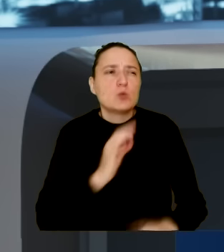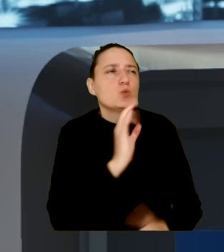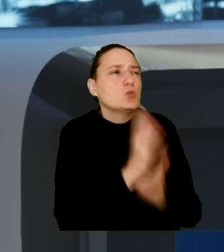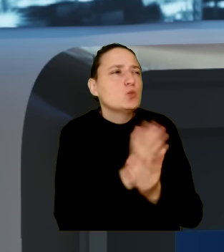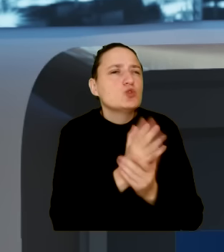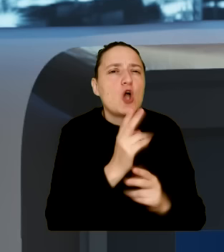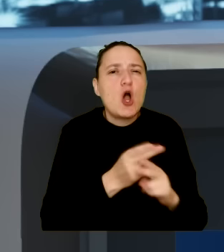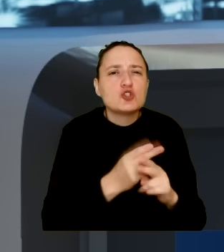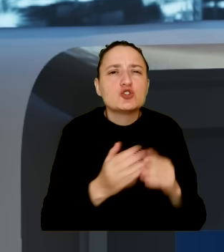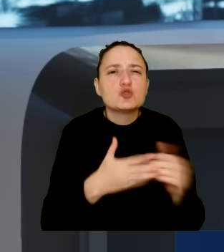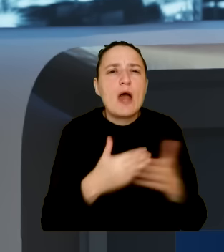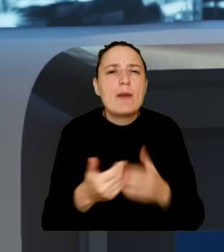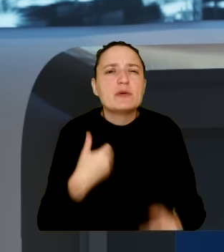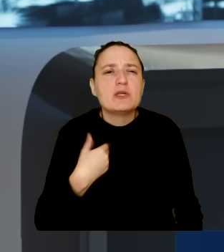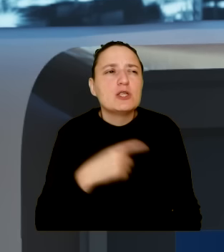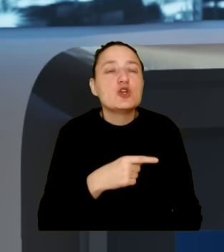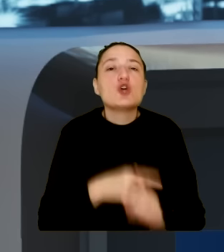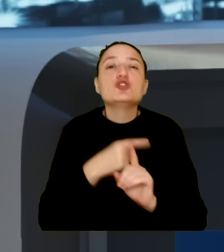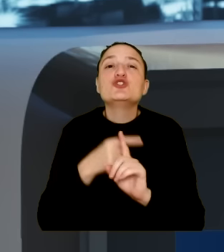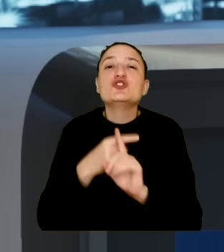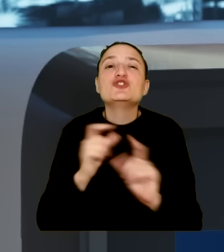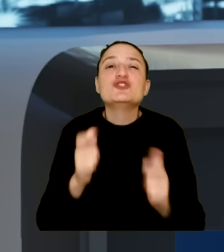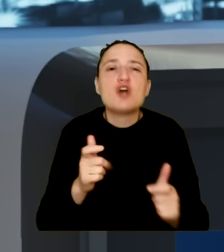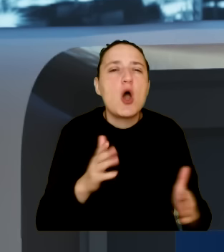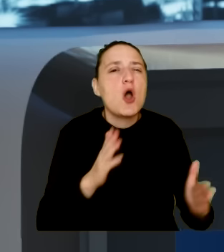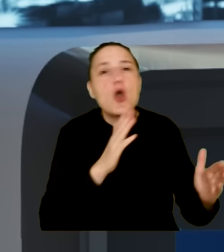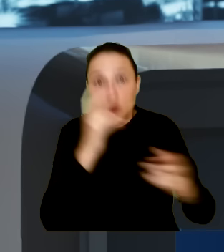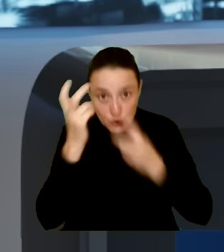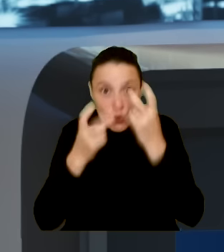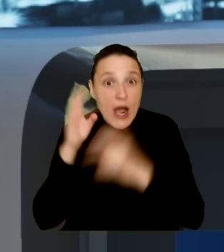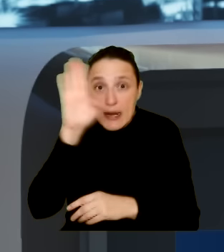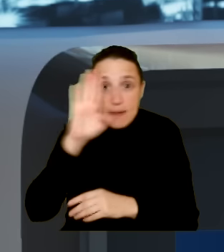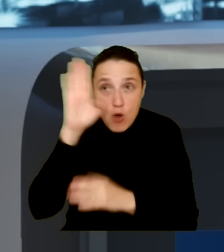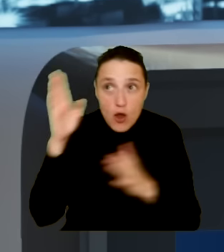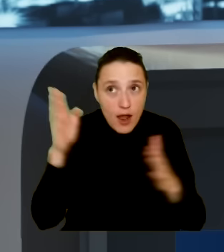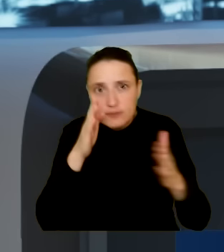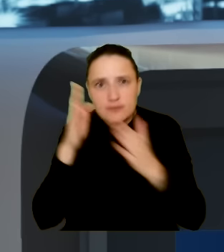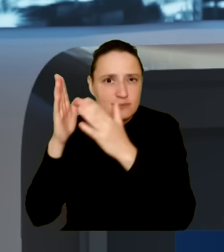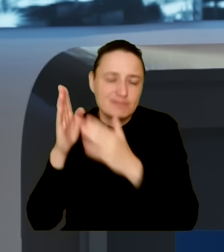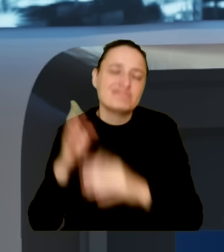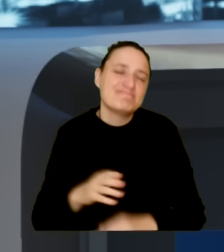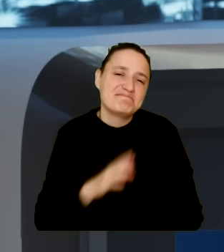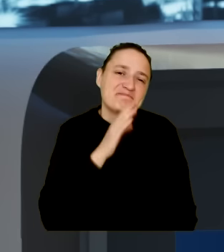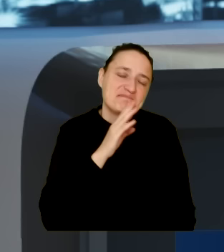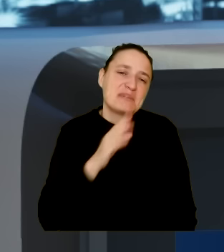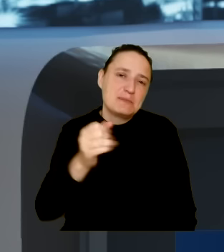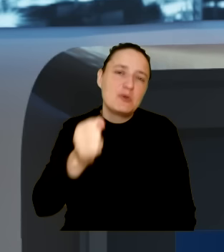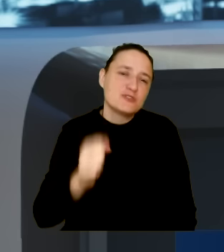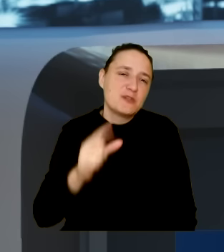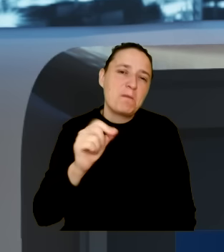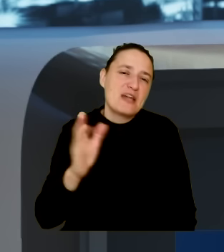to niestety tego krzyża i tej drogi do Pana Boga szukali, więc myślę, że z panią Paszkowską będzie podobnie.